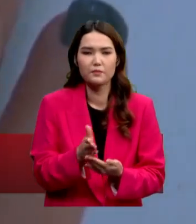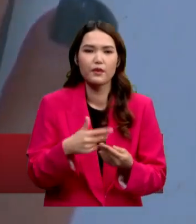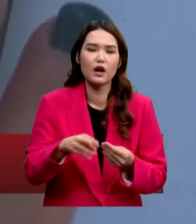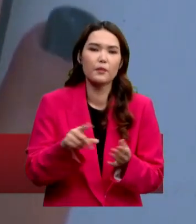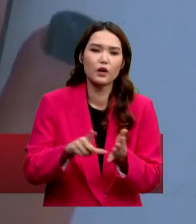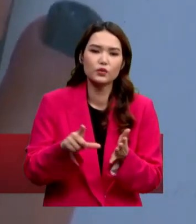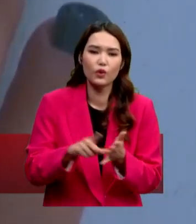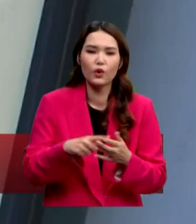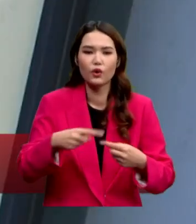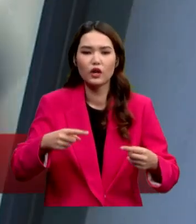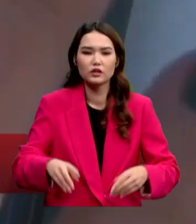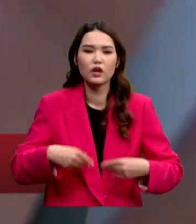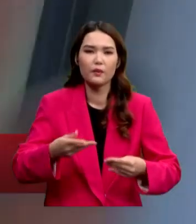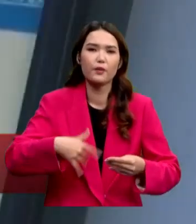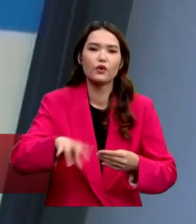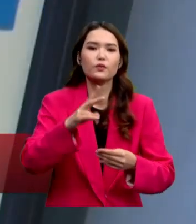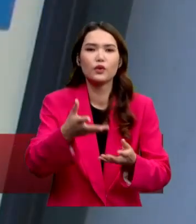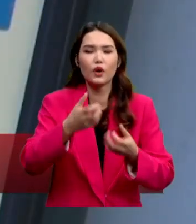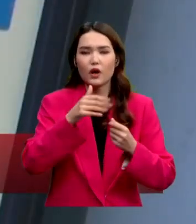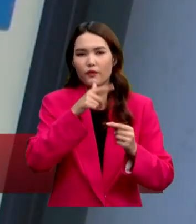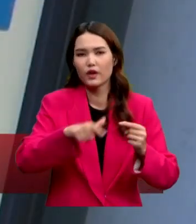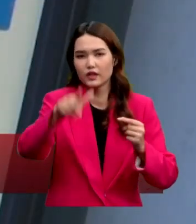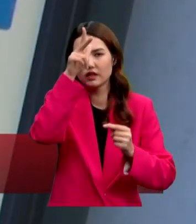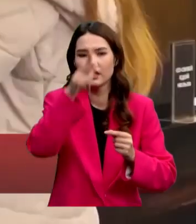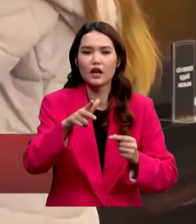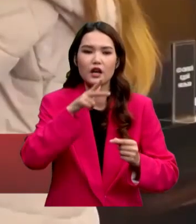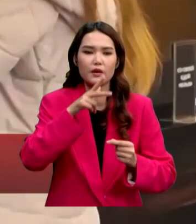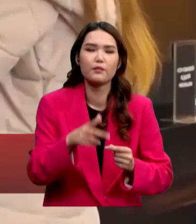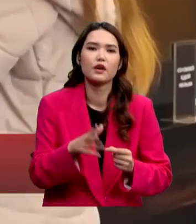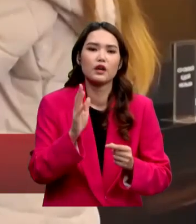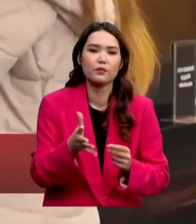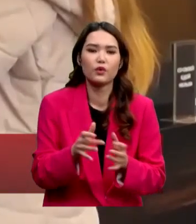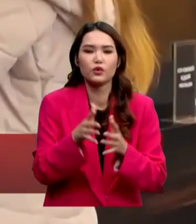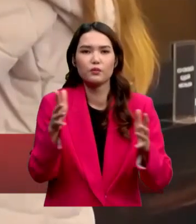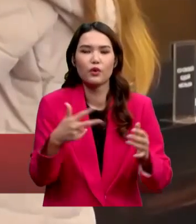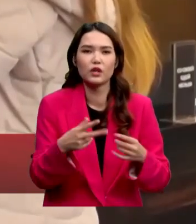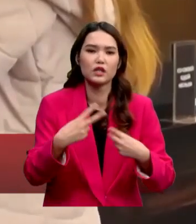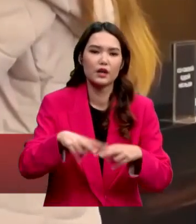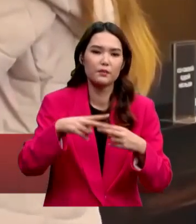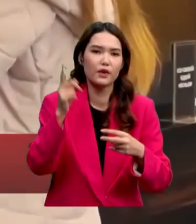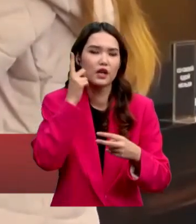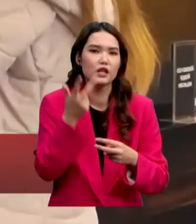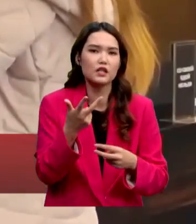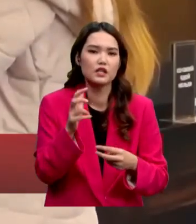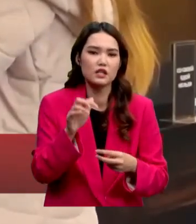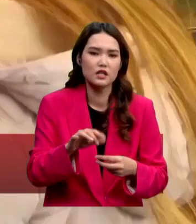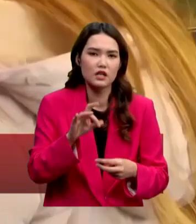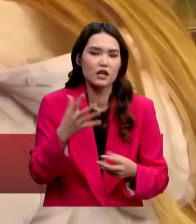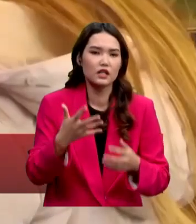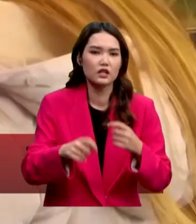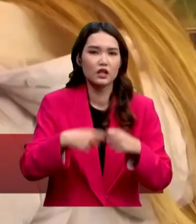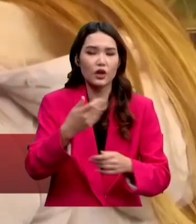налогового органа могут попасть все, кто получал в течение 3 месяцев подряд от 100 и более мобильных переводов от разных лиц. Если нарушения